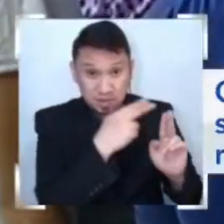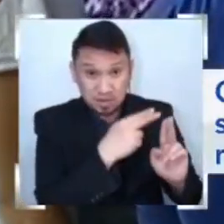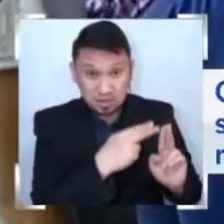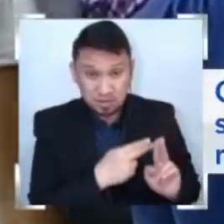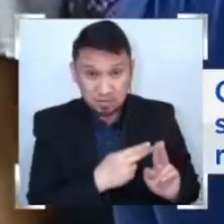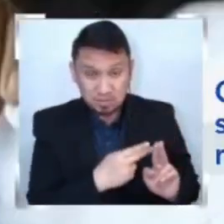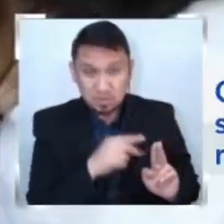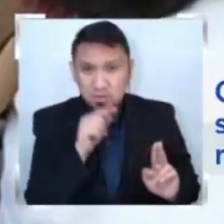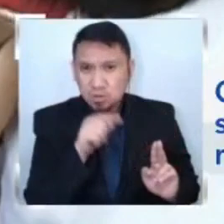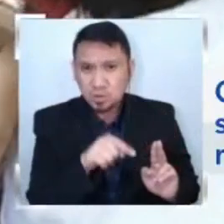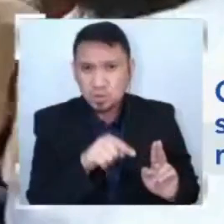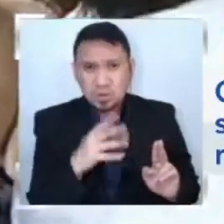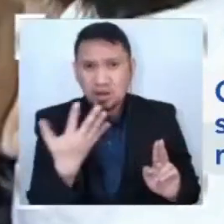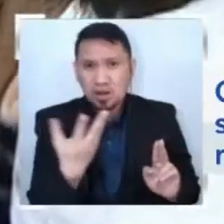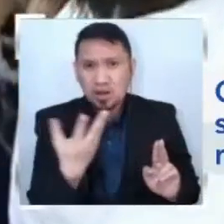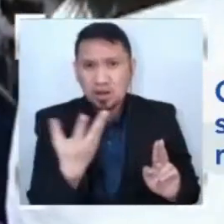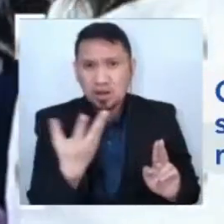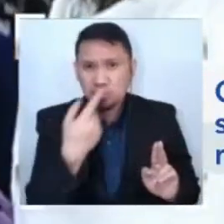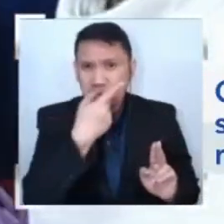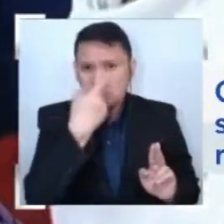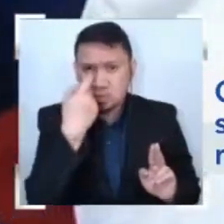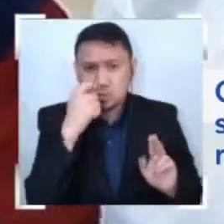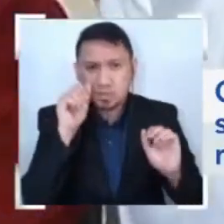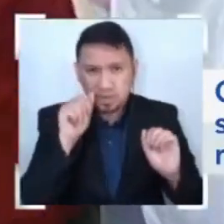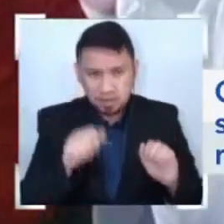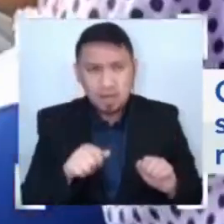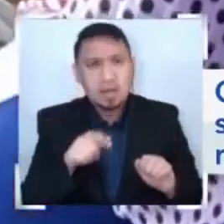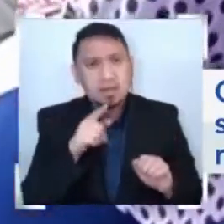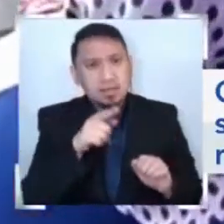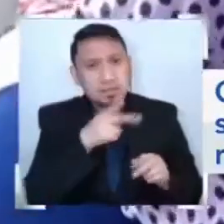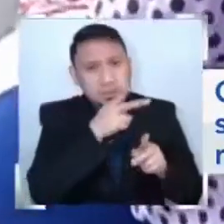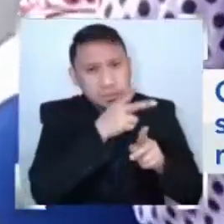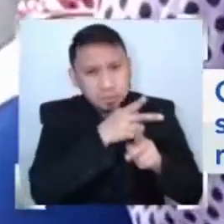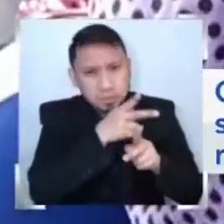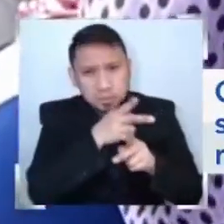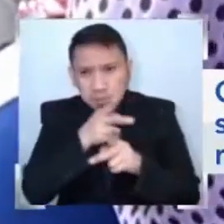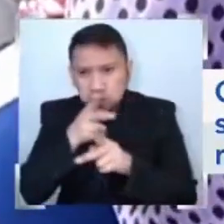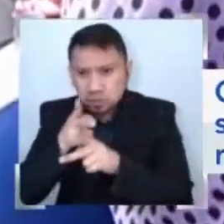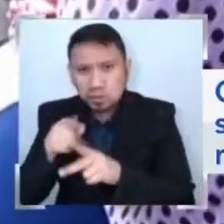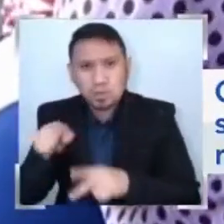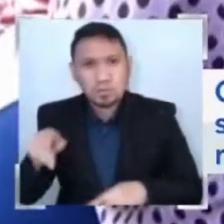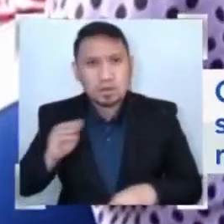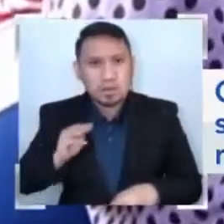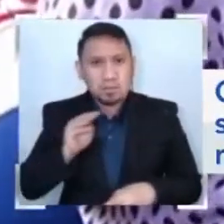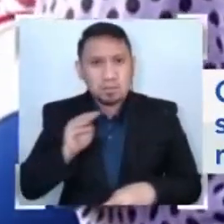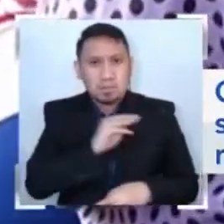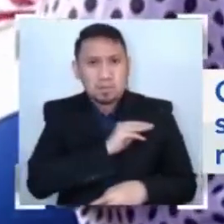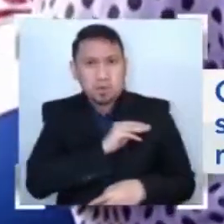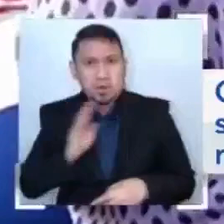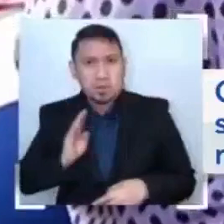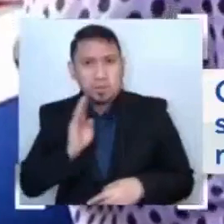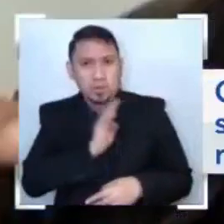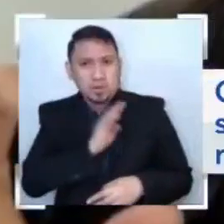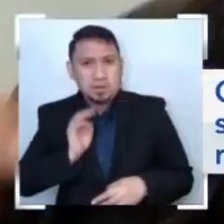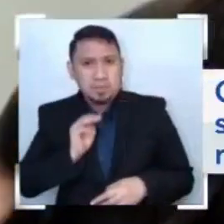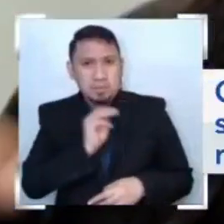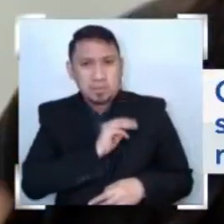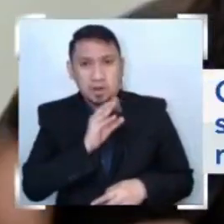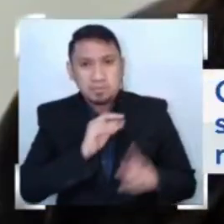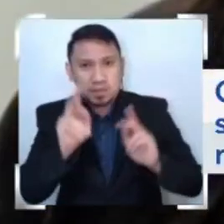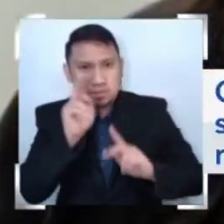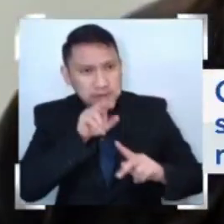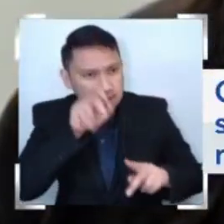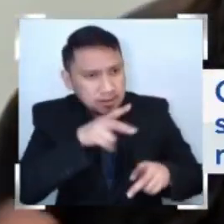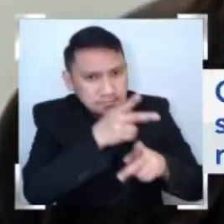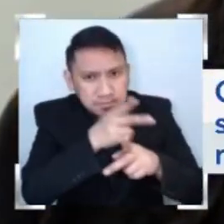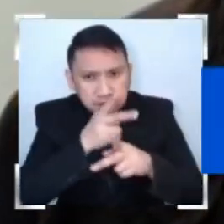gaanong magagawa sa ngayon kundi maging mapagbatyag ang mga election board members at publiko sa araw ng eleksyon. Mahalagang